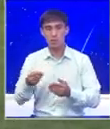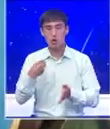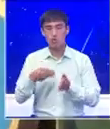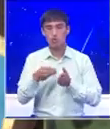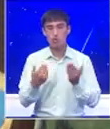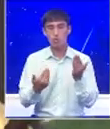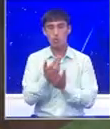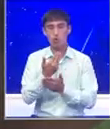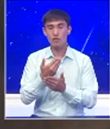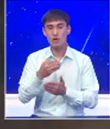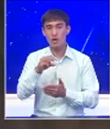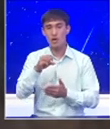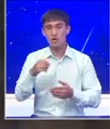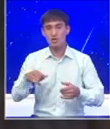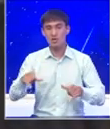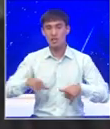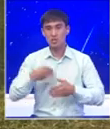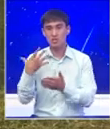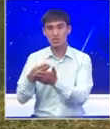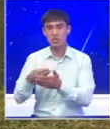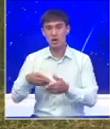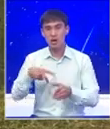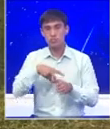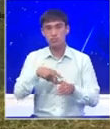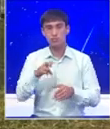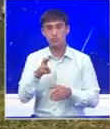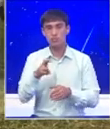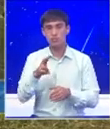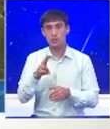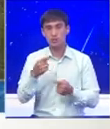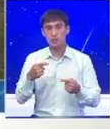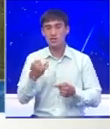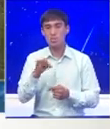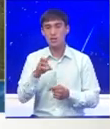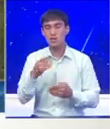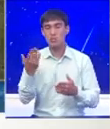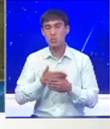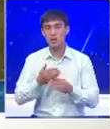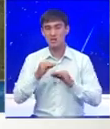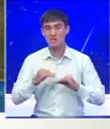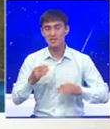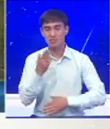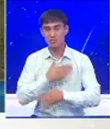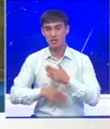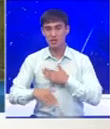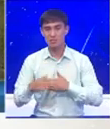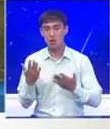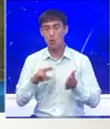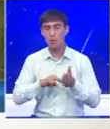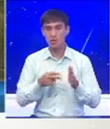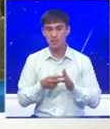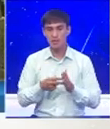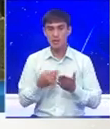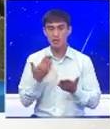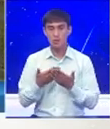приобретены новые амуниции для лошадей. Иппотерапия очень помогает детям с ограниченными возможностями. В каком плане?